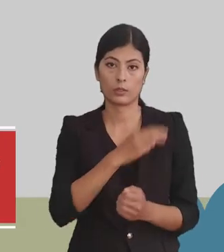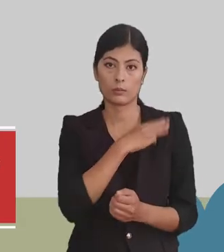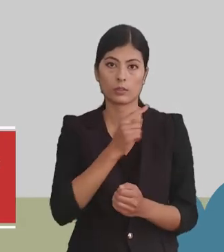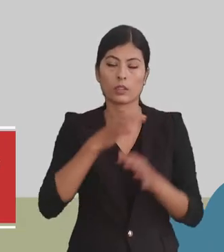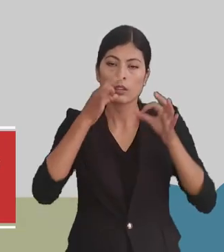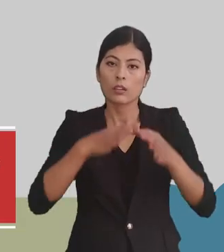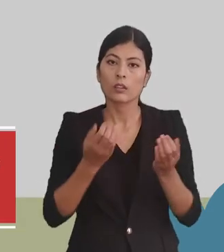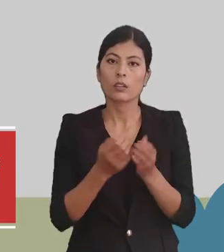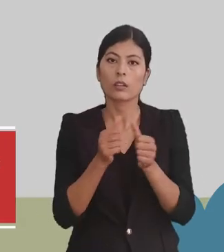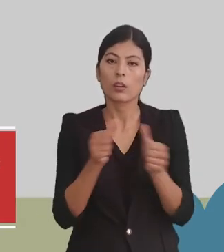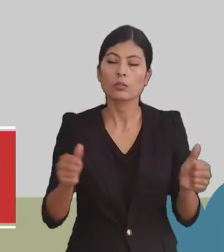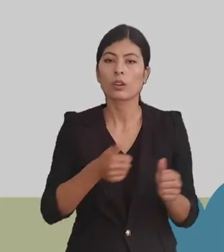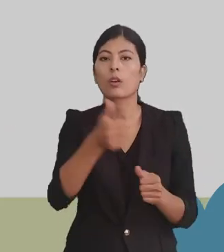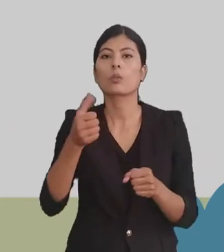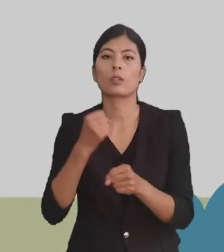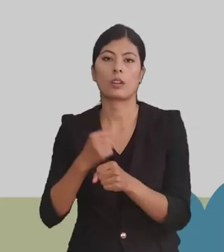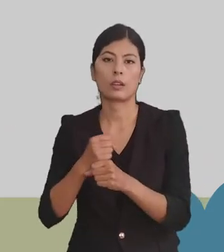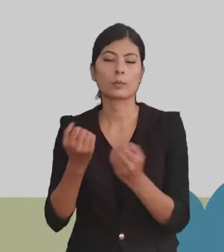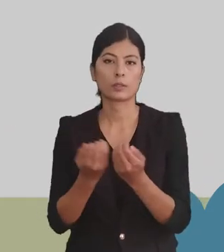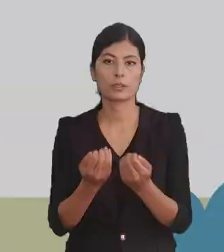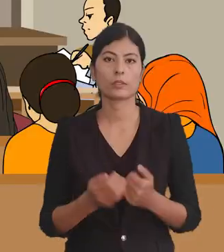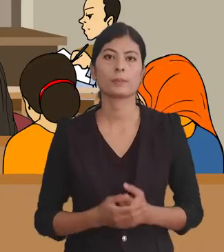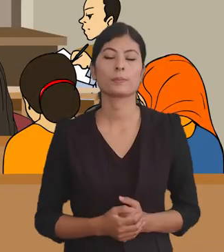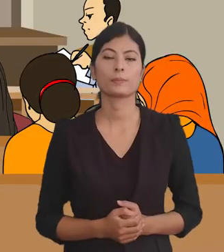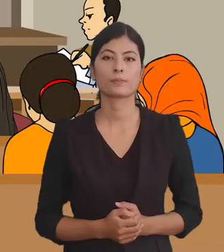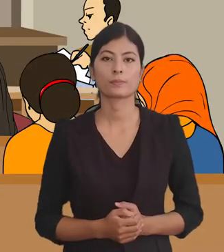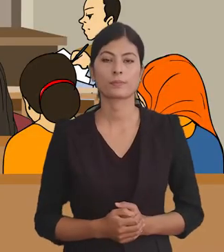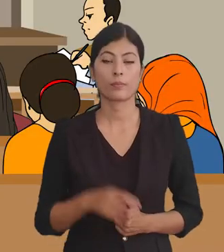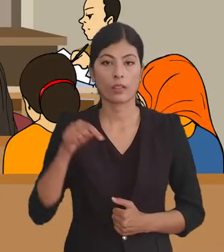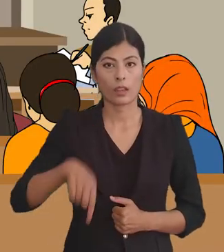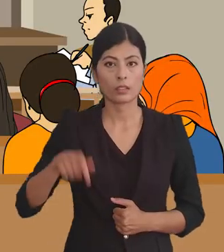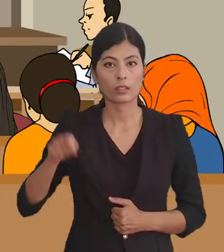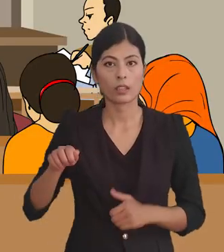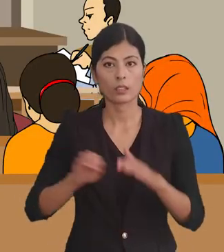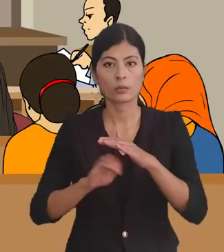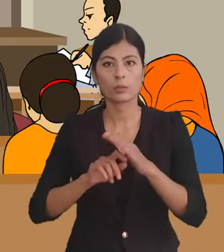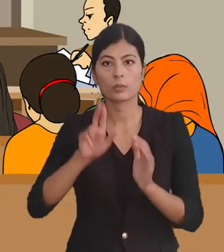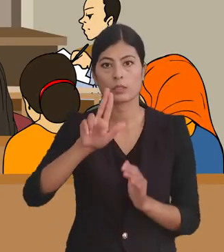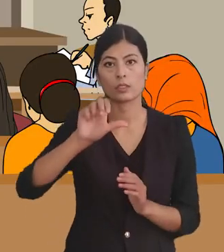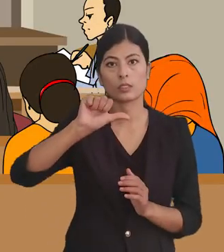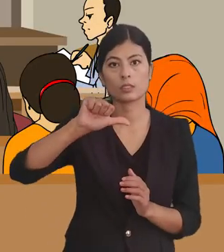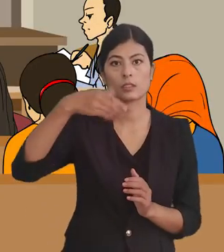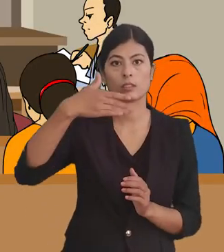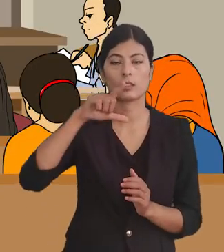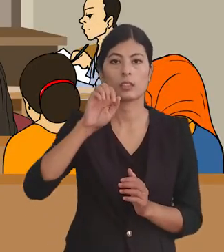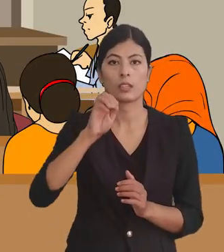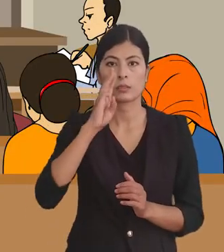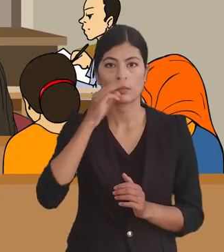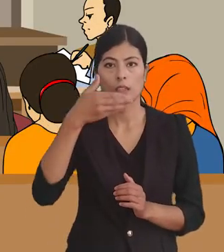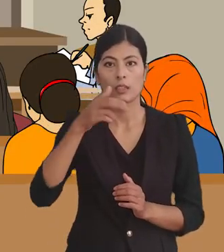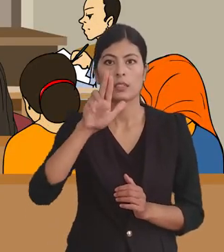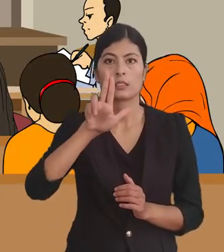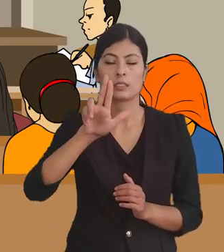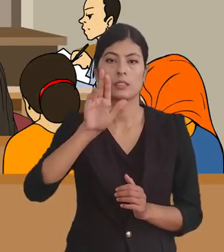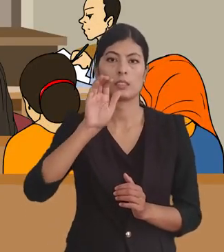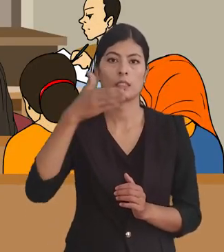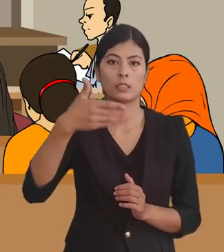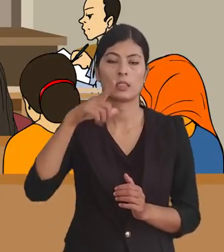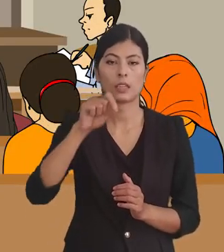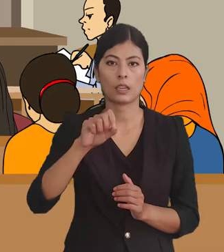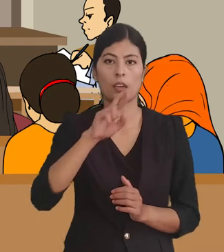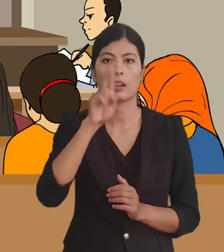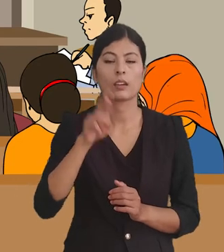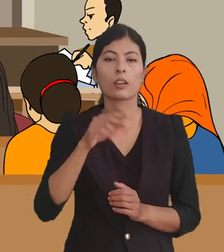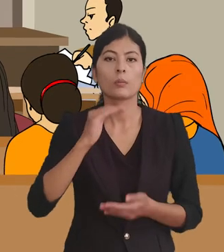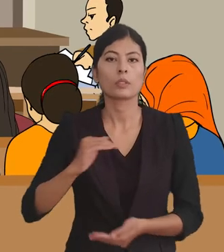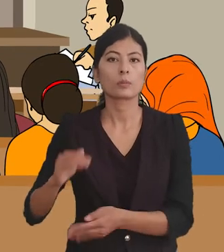तोकिए बमोजिमको अन्य कार्यहरू गर्न। आज न्यायिक समितिको इजलासमा शिला र उनका दुई नाबालक सन्तानहरूलाई